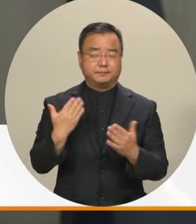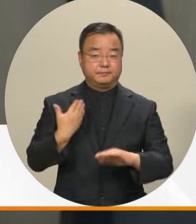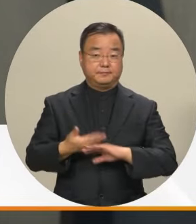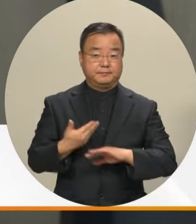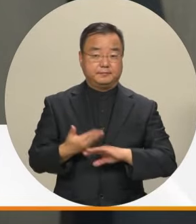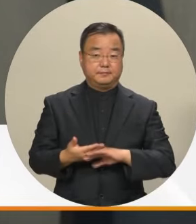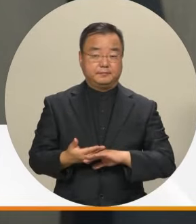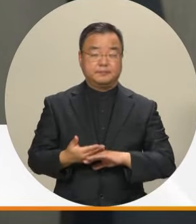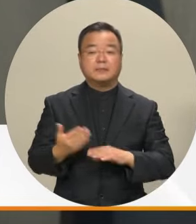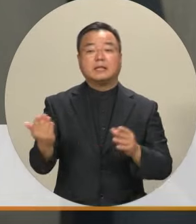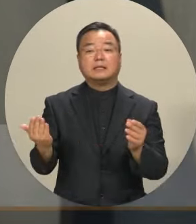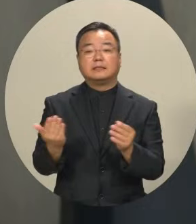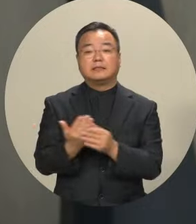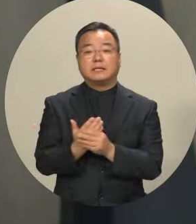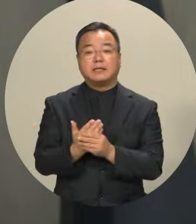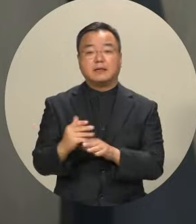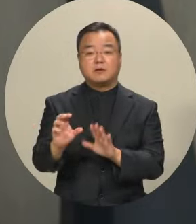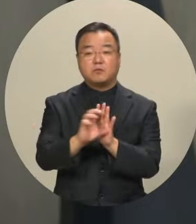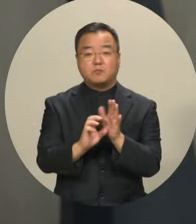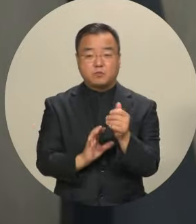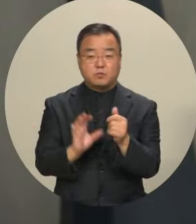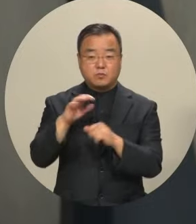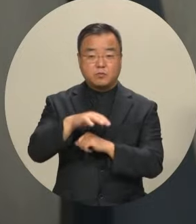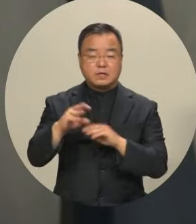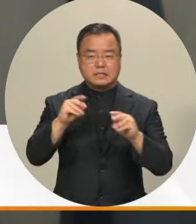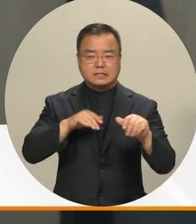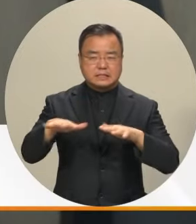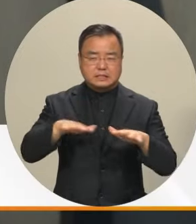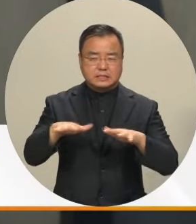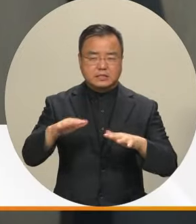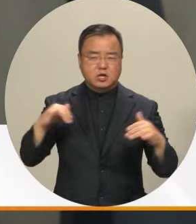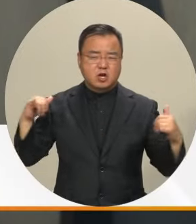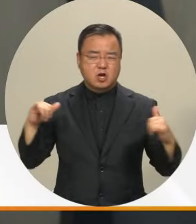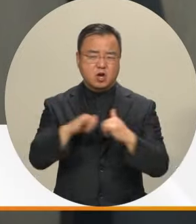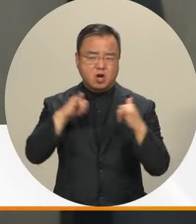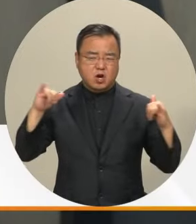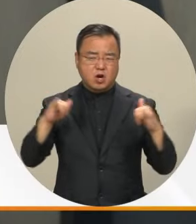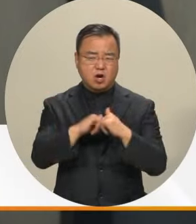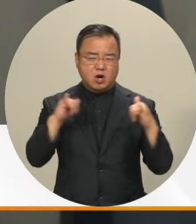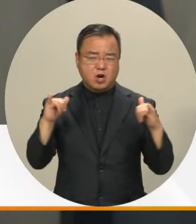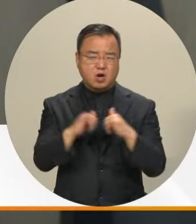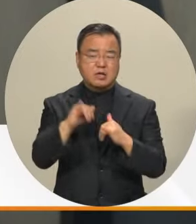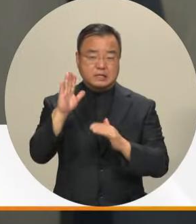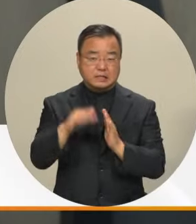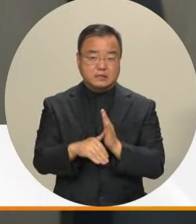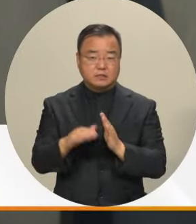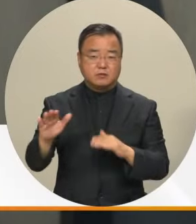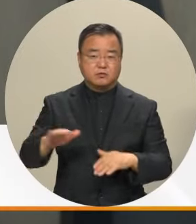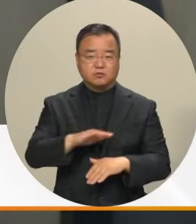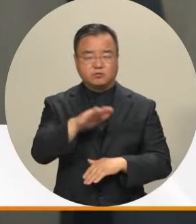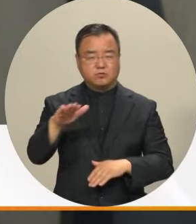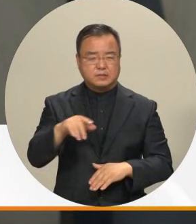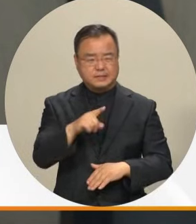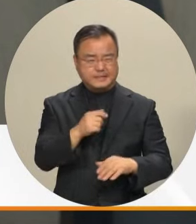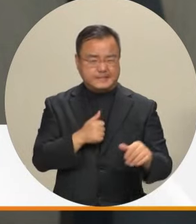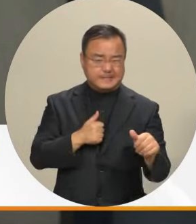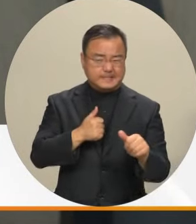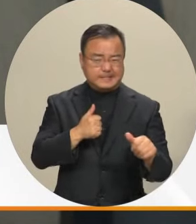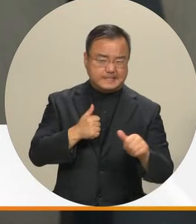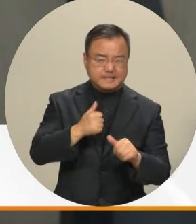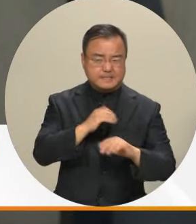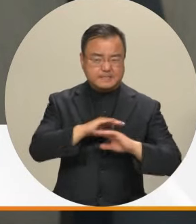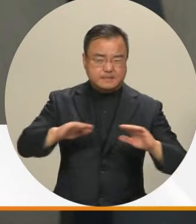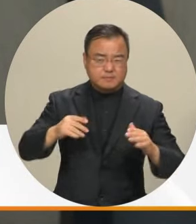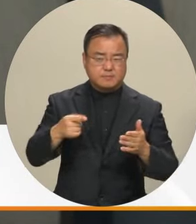그런 재해 뭐 팬데믹 지진 뭐 전쟁 같은게 일어나면 그때 우리가 과잉으로 그걸 극복하기 위해서